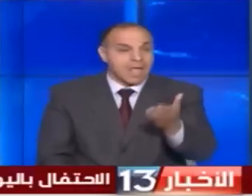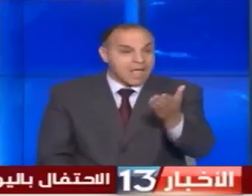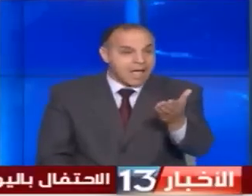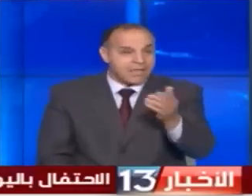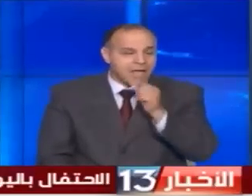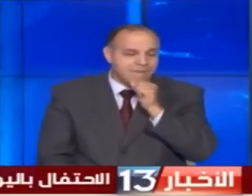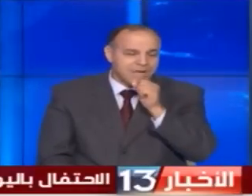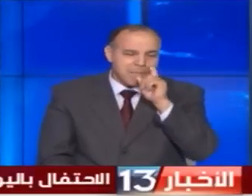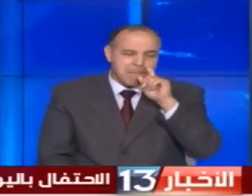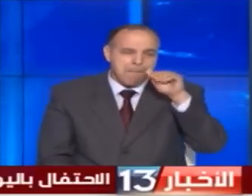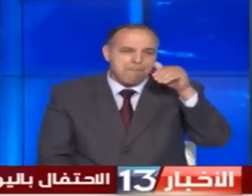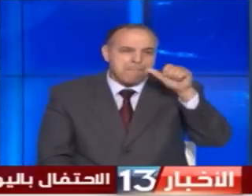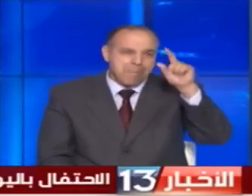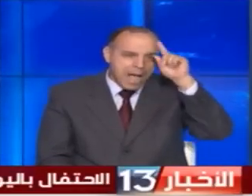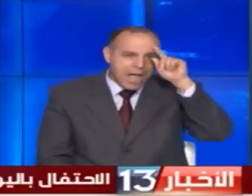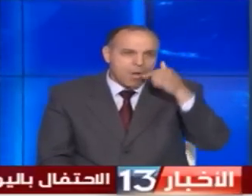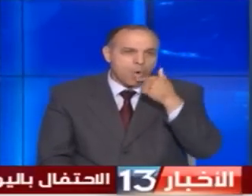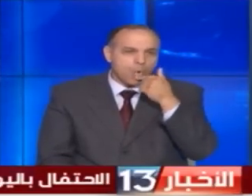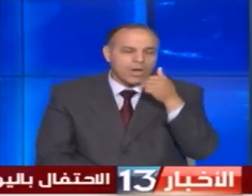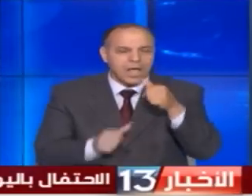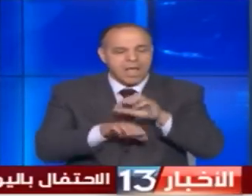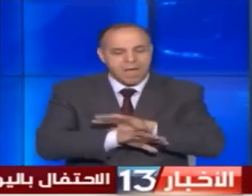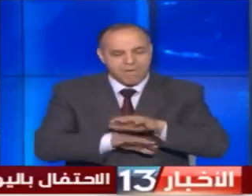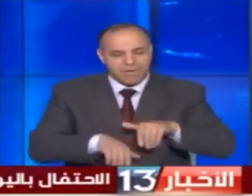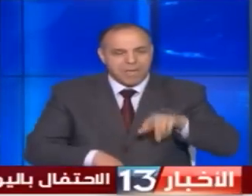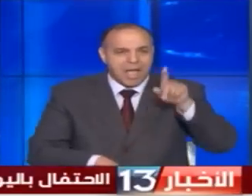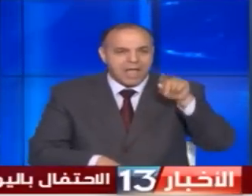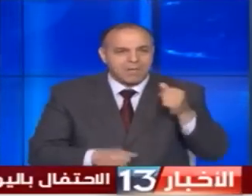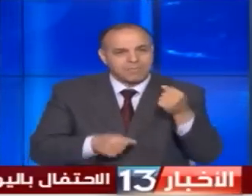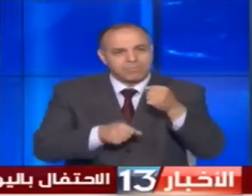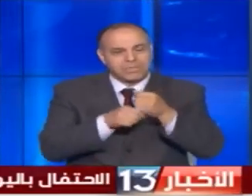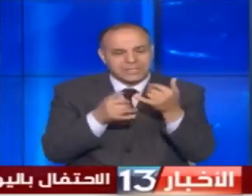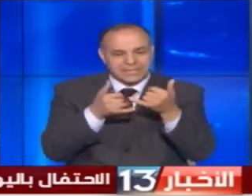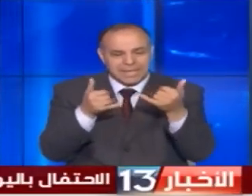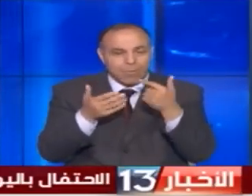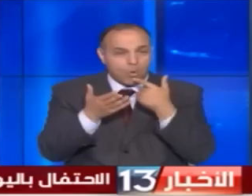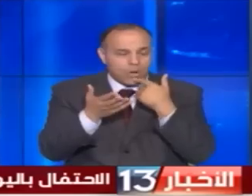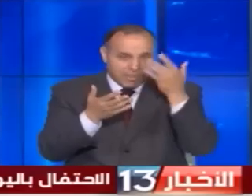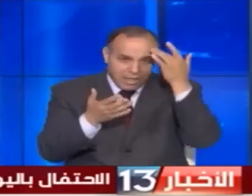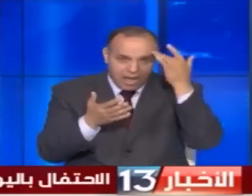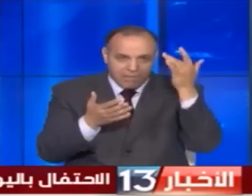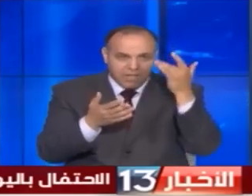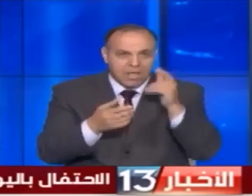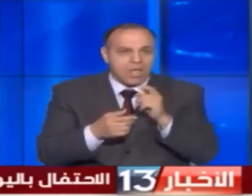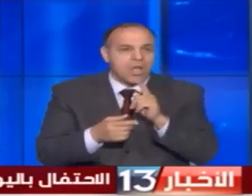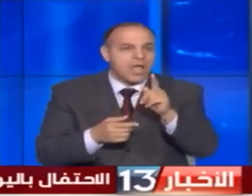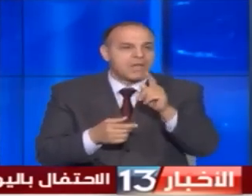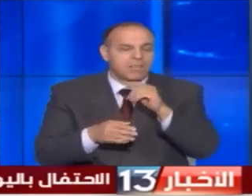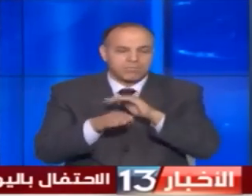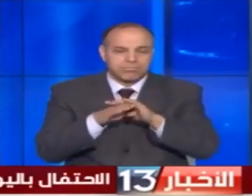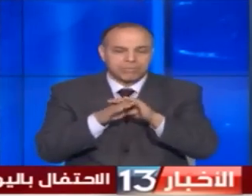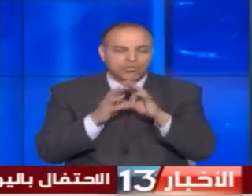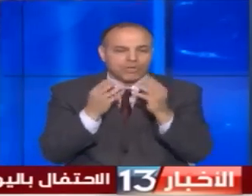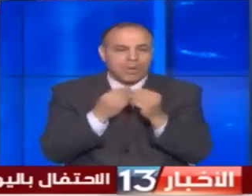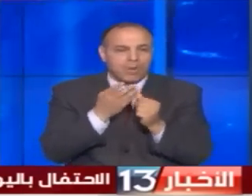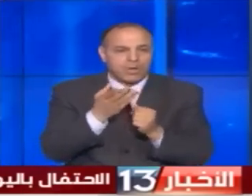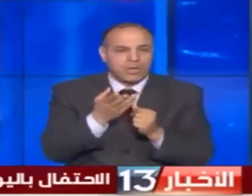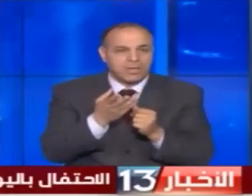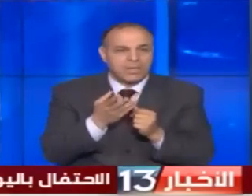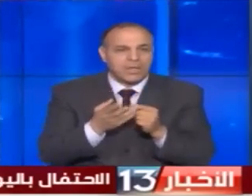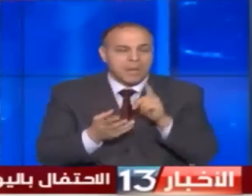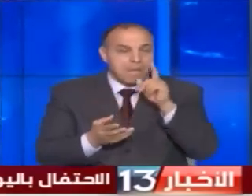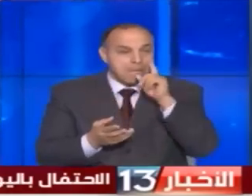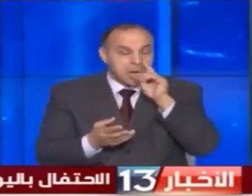مهره عبد الله بمناسبه اختتام ايام الابداع الصحفي الثقافي هي مفرد في صيغه الجماعه فهي